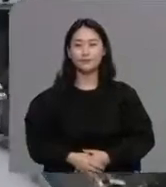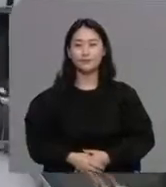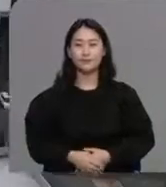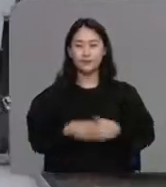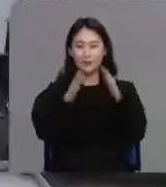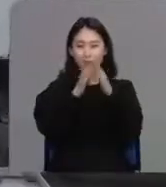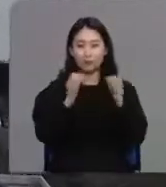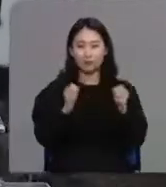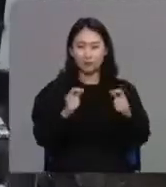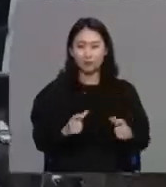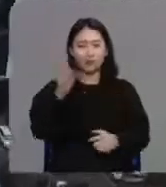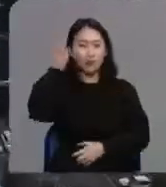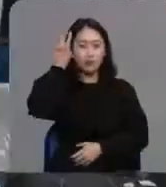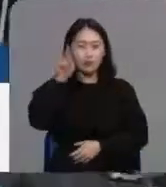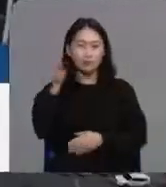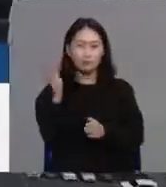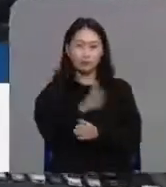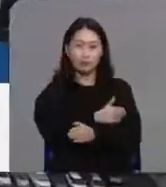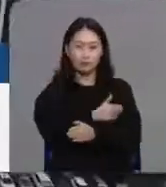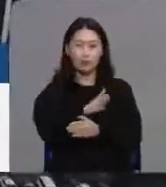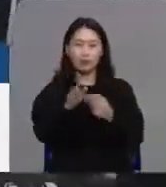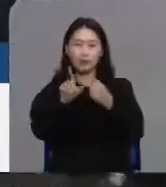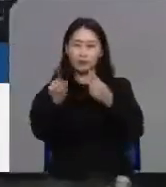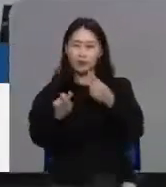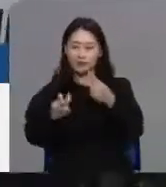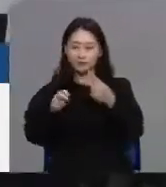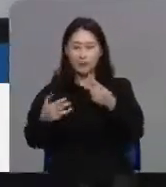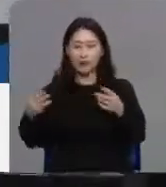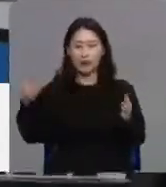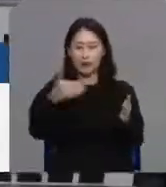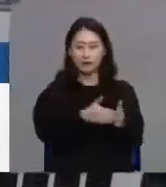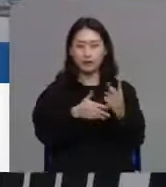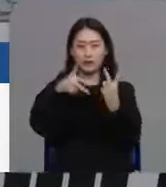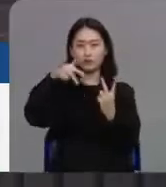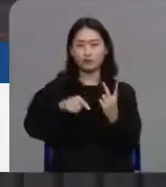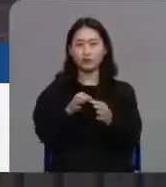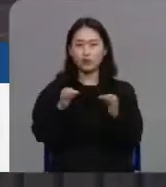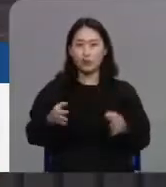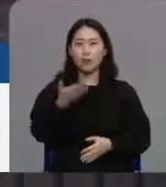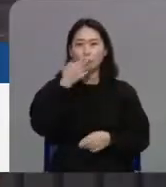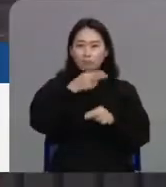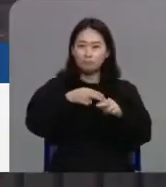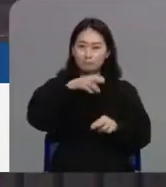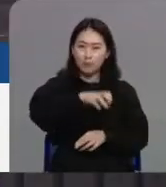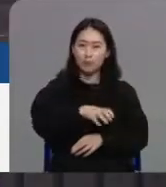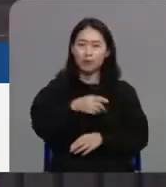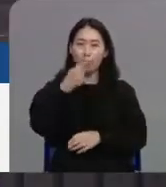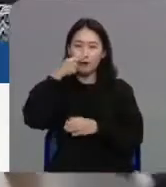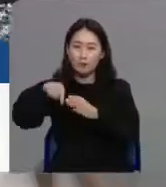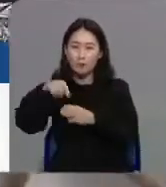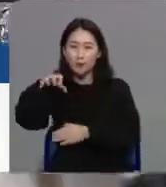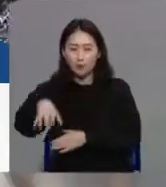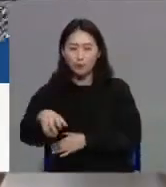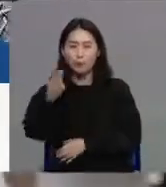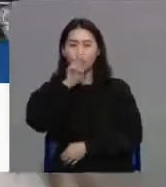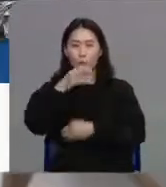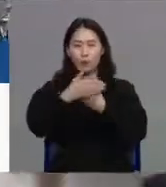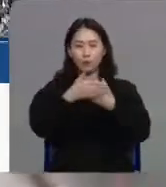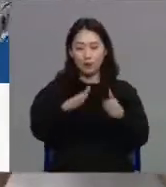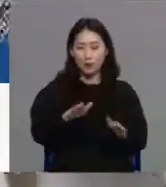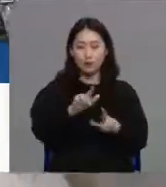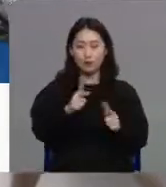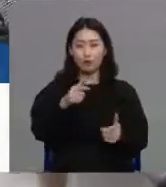전북에서 돔 올해부터 오는 28일까지 2주간 식당과 카페 실내 체육시설과 노래연습장 등 밤